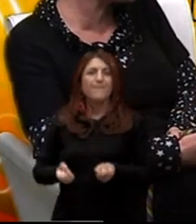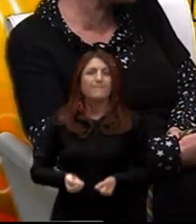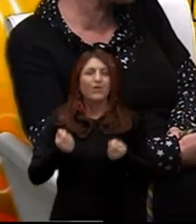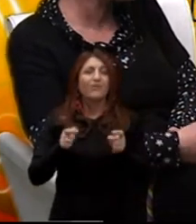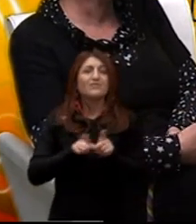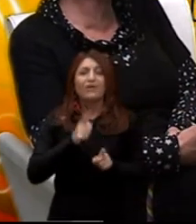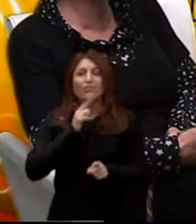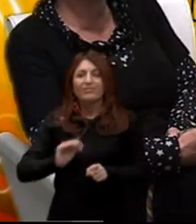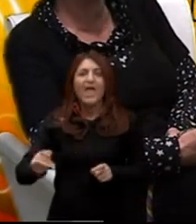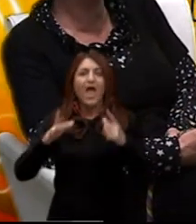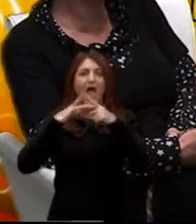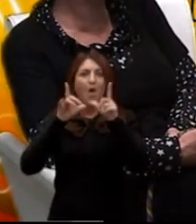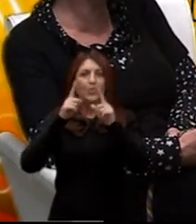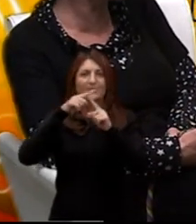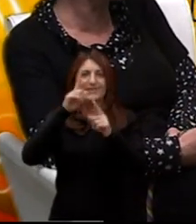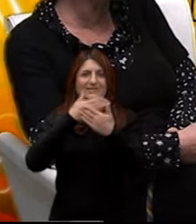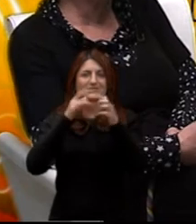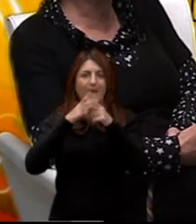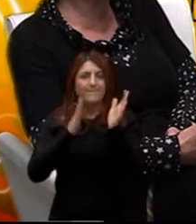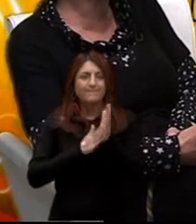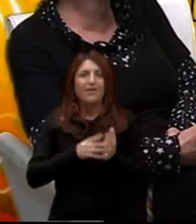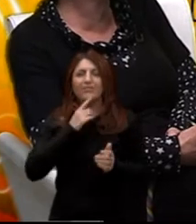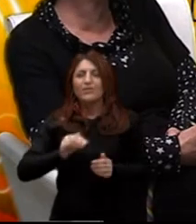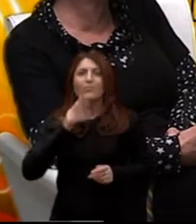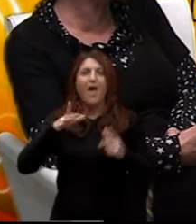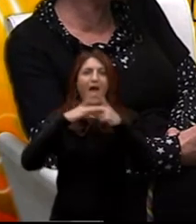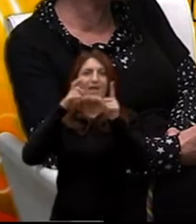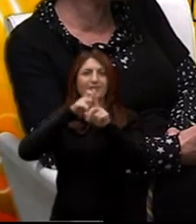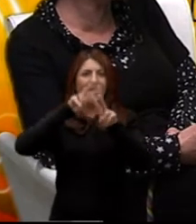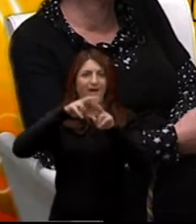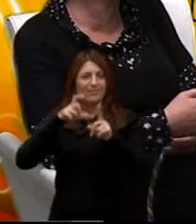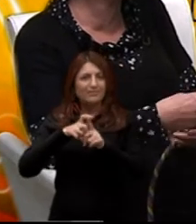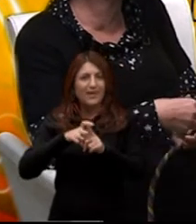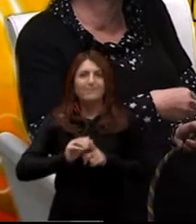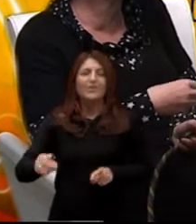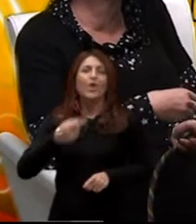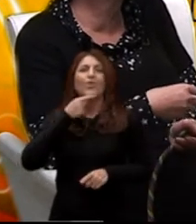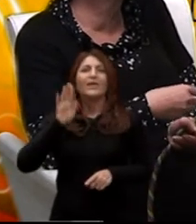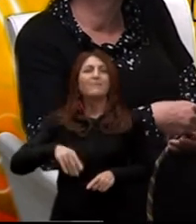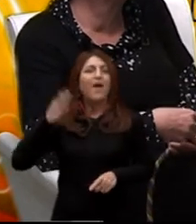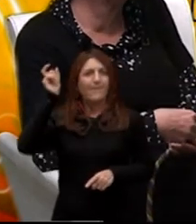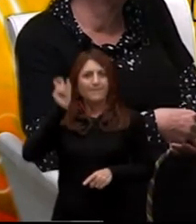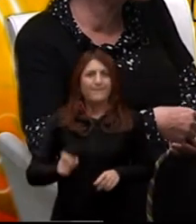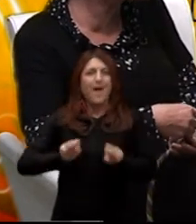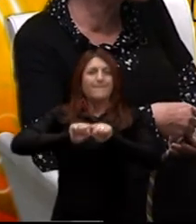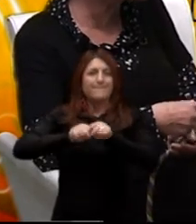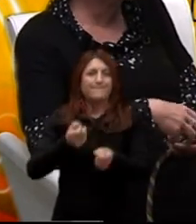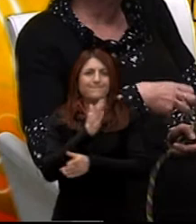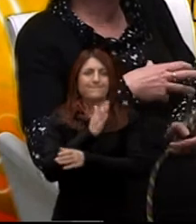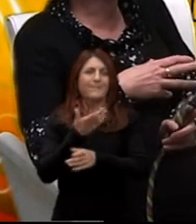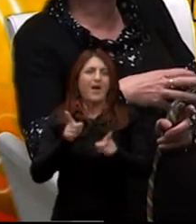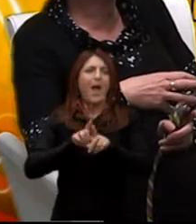sa autizmom, kod djece sa ADHD-om, kod djece sa cerebralnom paralizom, gdje ih neke fizičke